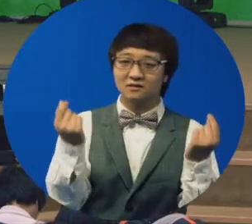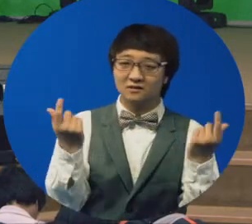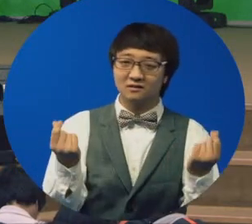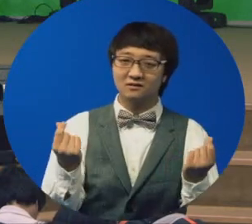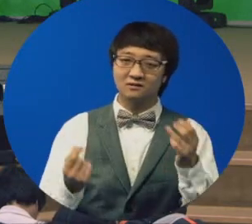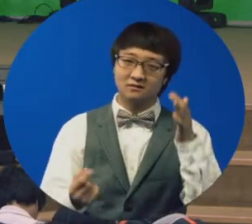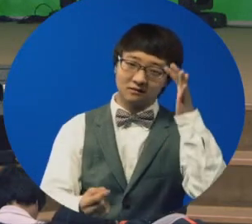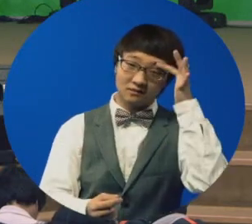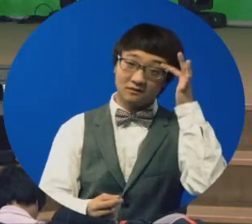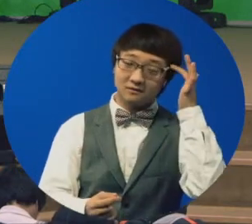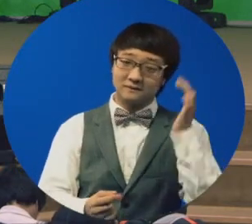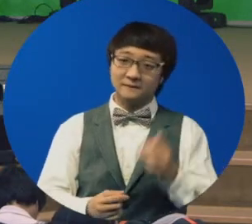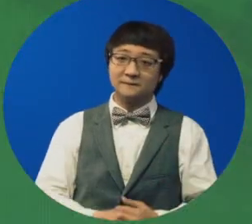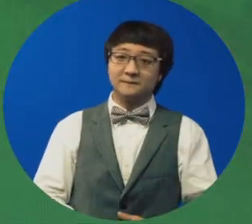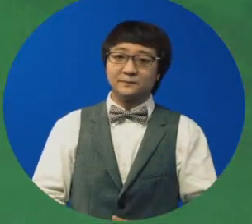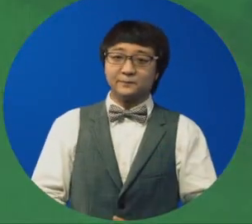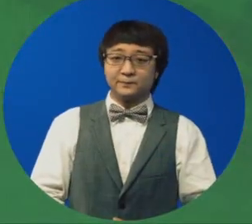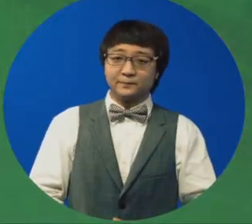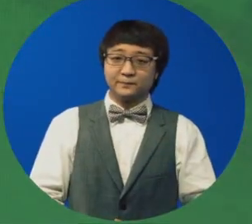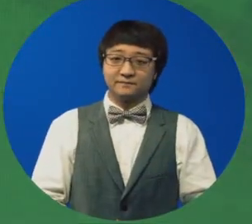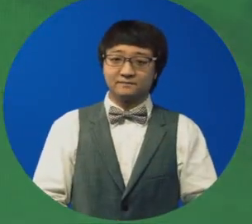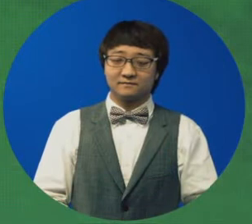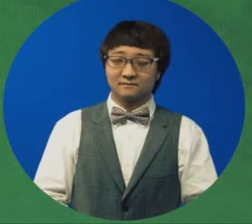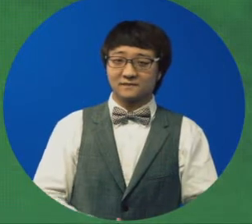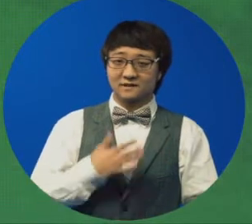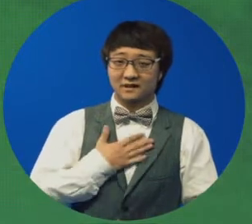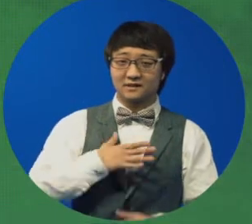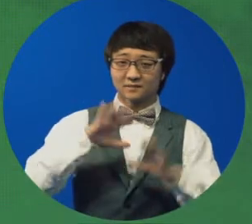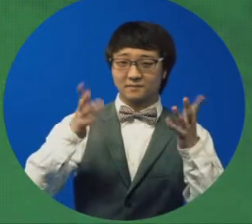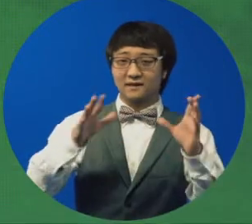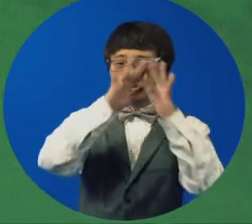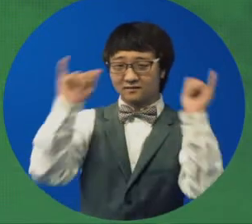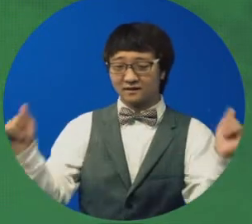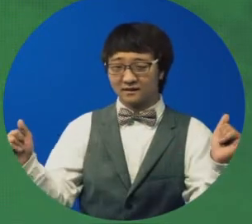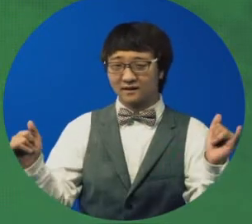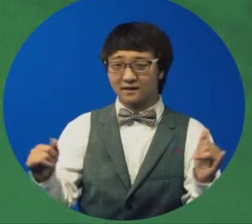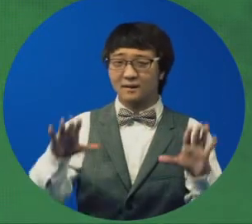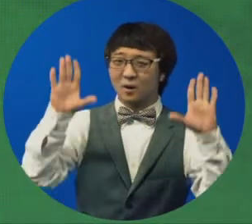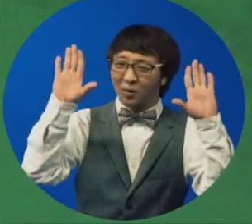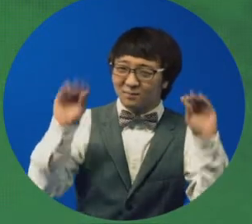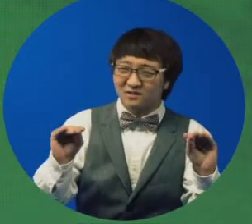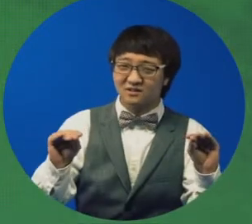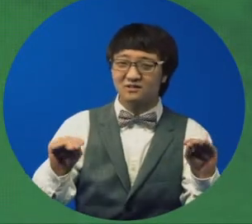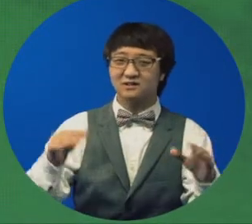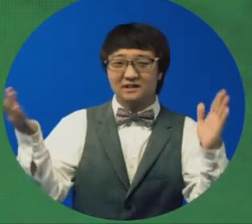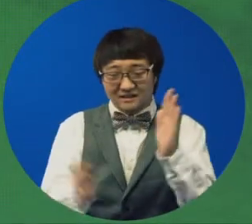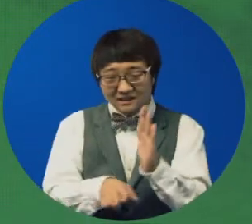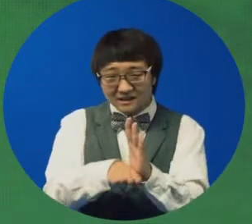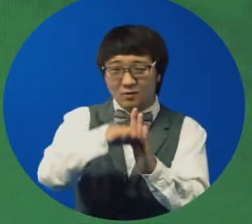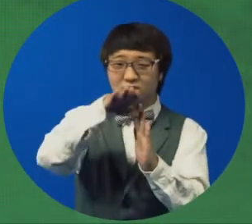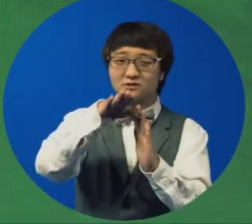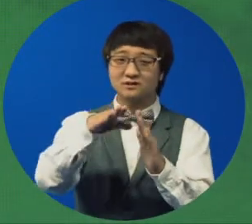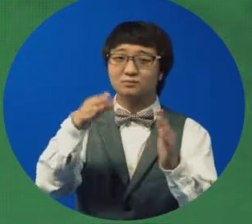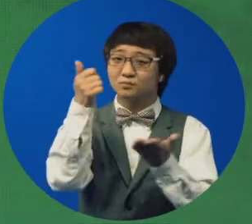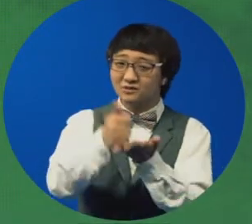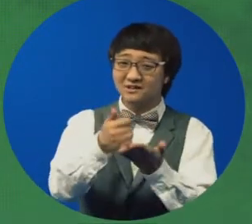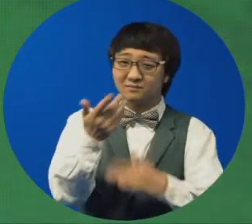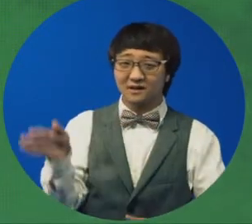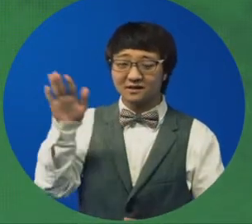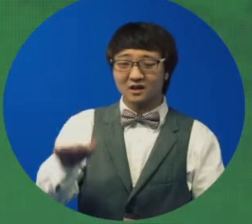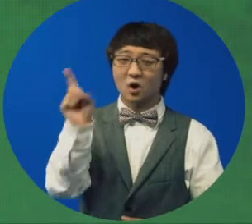하나님은 많은 방법을 사용하여 자기 백성의 필요를 채워주시는 분이지만 그 어떤 방법도 영구적인 것이